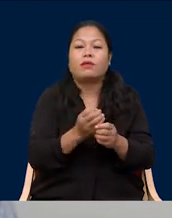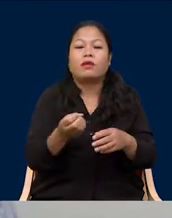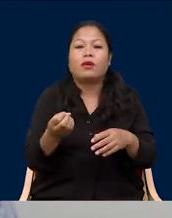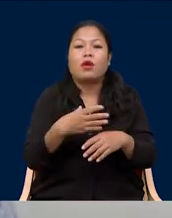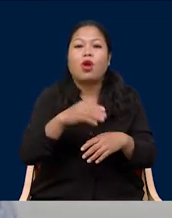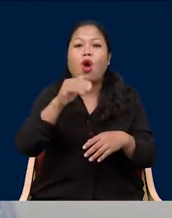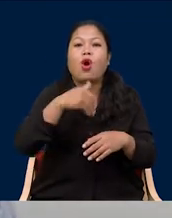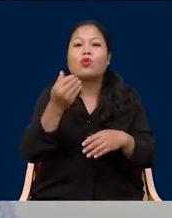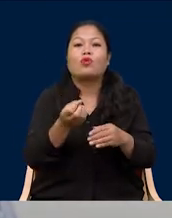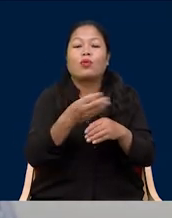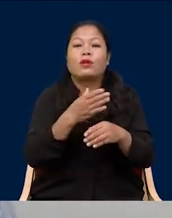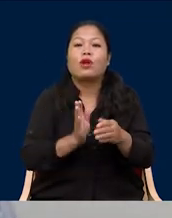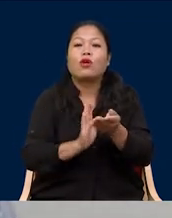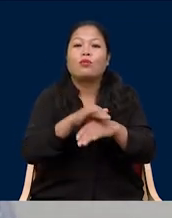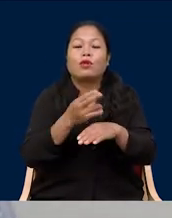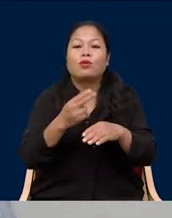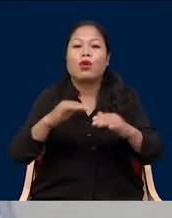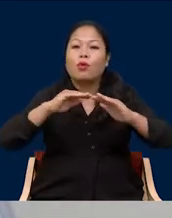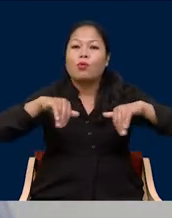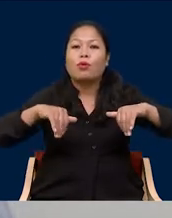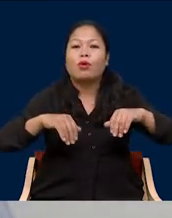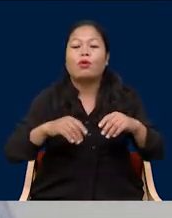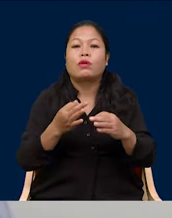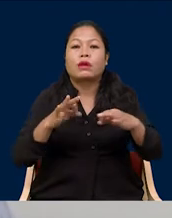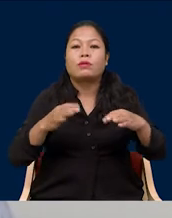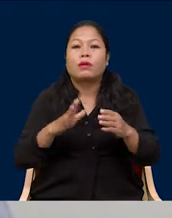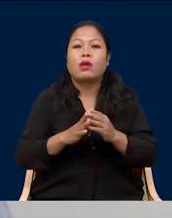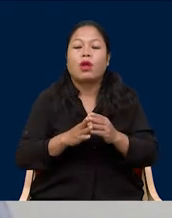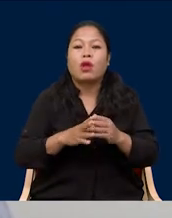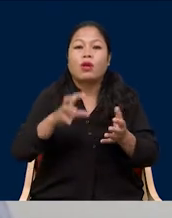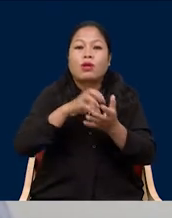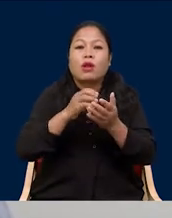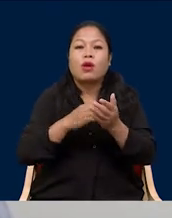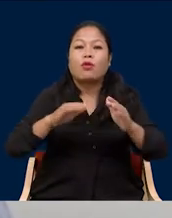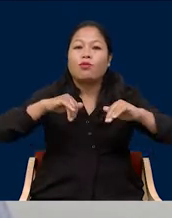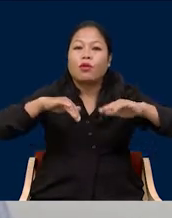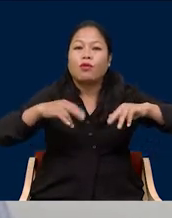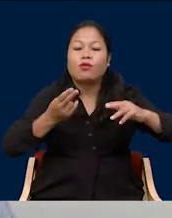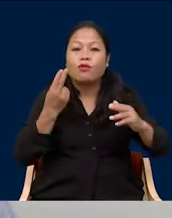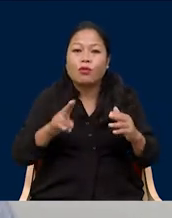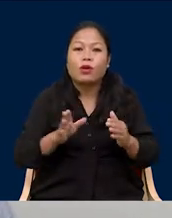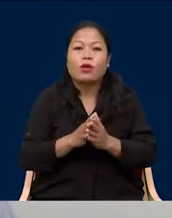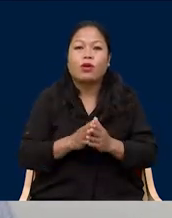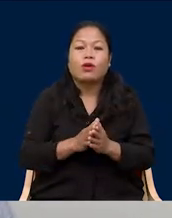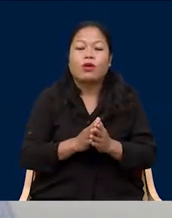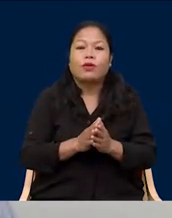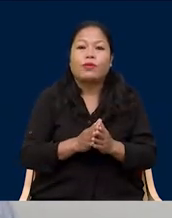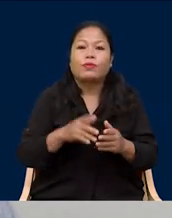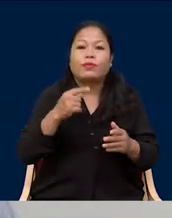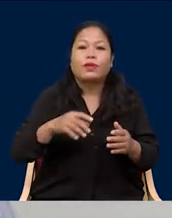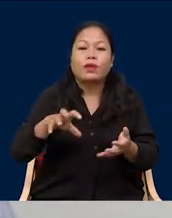जन्य प्रभावहरू चाहिँ अरूको भन्दा बढी पर्ने र फरक किसिमले पर्ने, हाम्रो भौगोलिक अवस्थिति, हाम्रो भौगोलिक स्थिति,